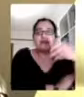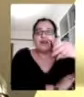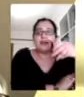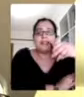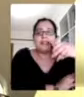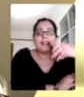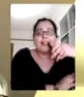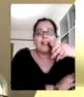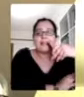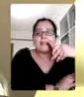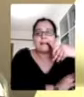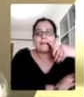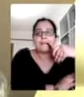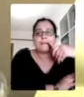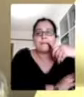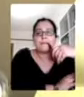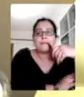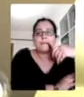Bruno.